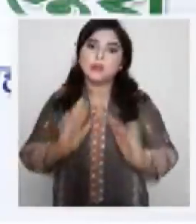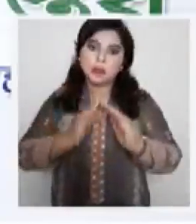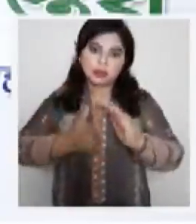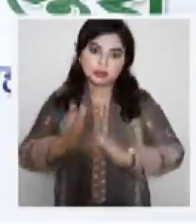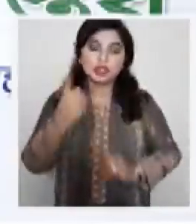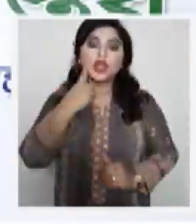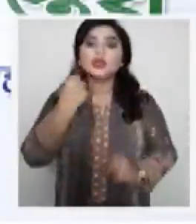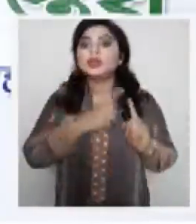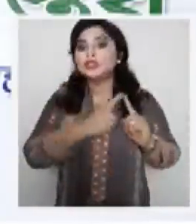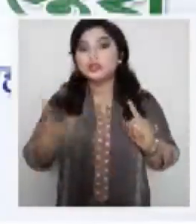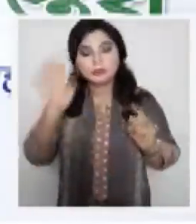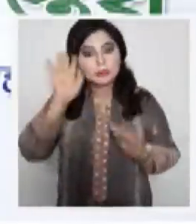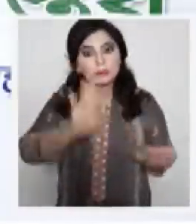হার